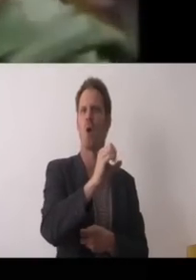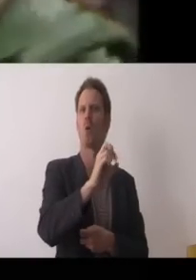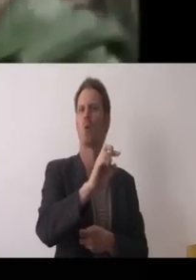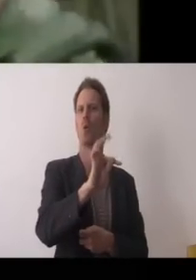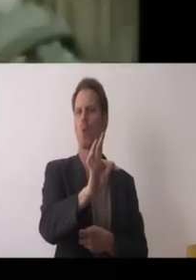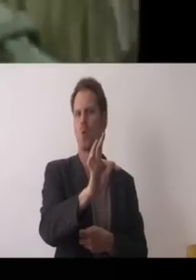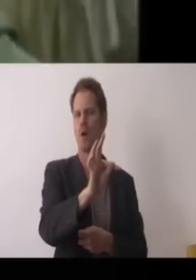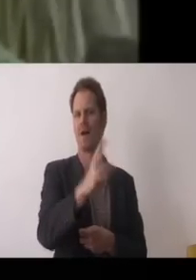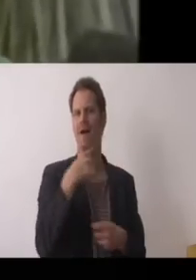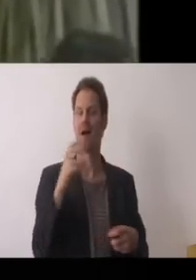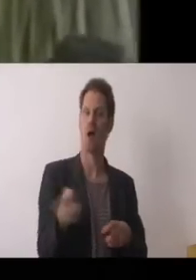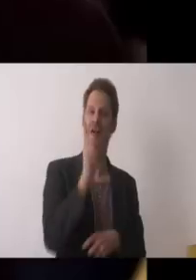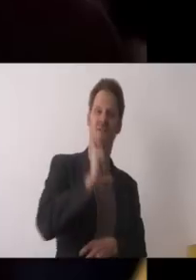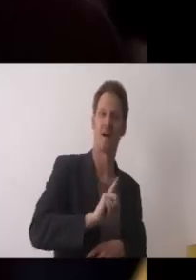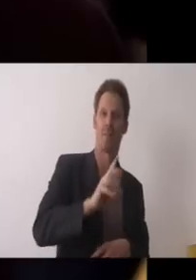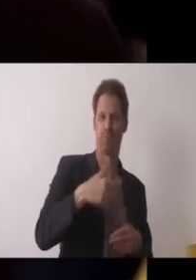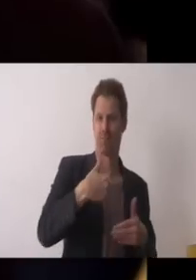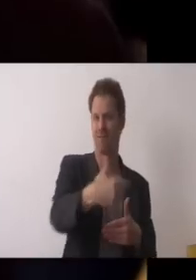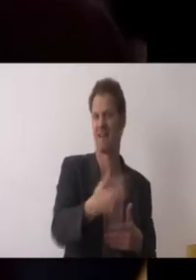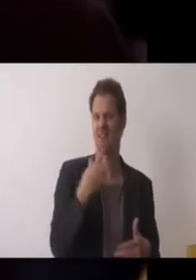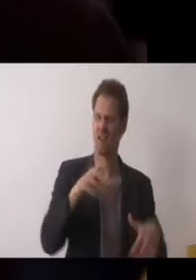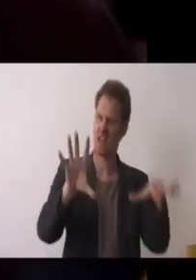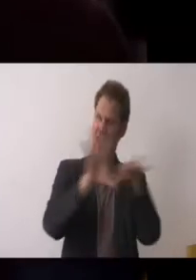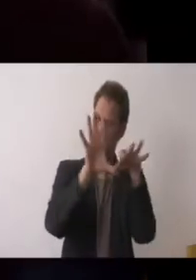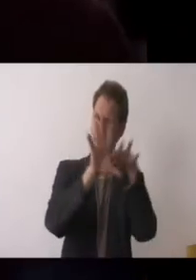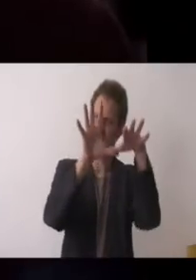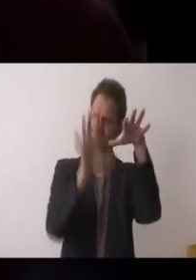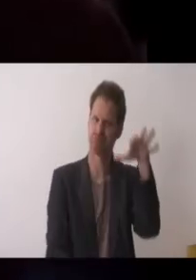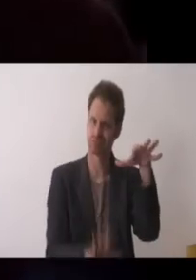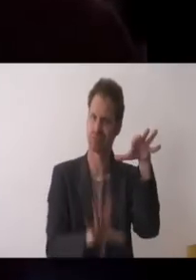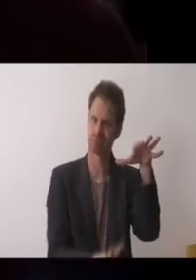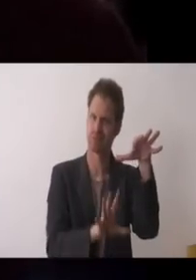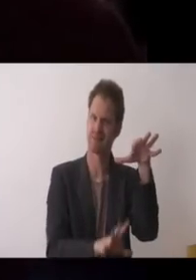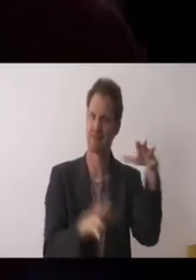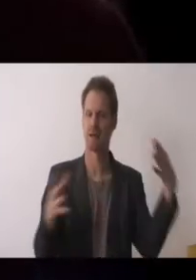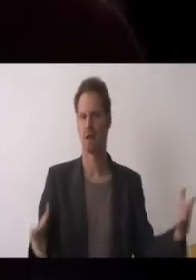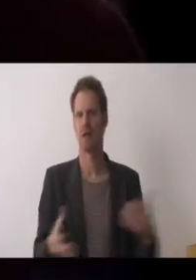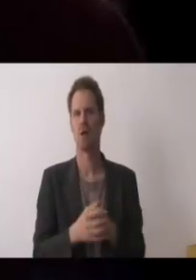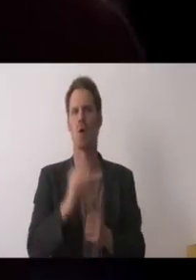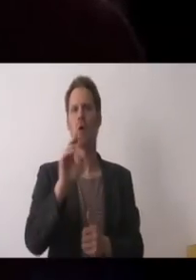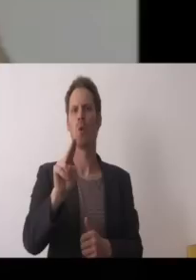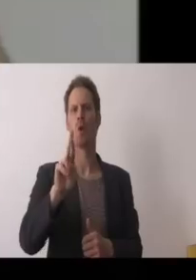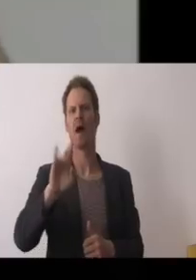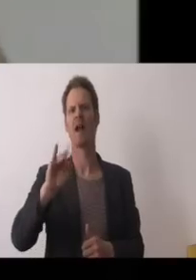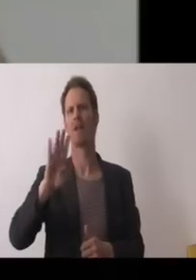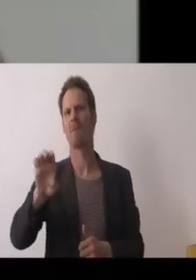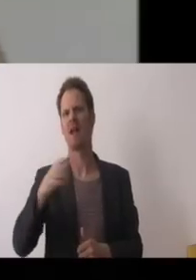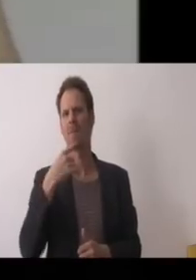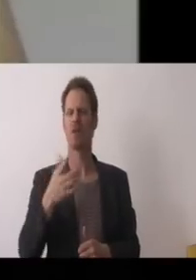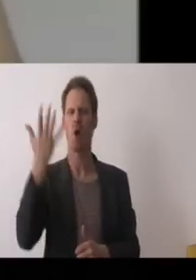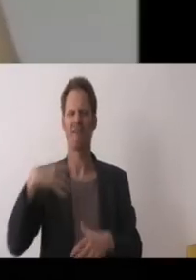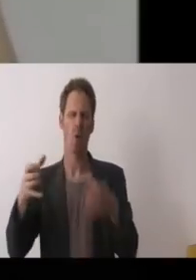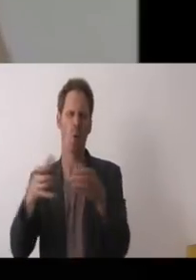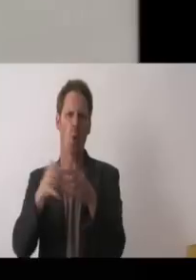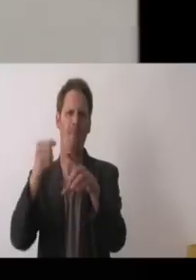tard. Álvaro Uribe en fera le thème principal de sa campagne présidentielle. La terminologie change, il ne parle plus de guérilla,